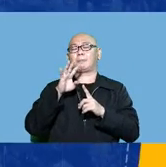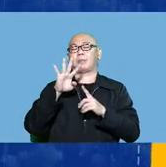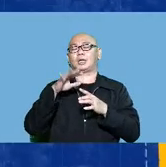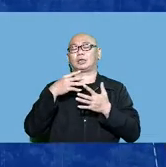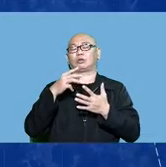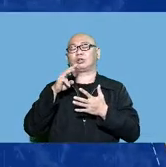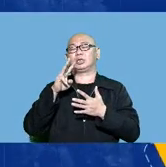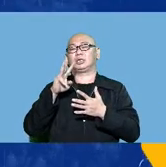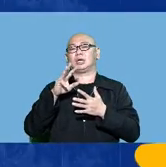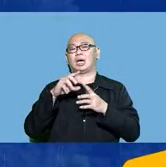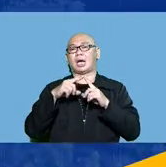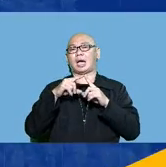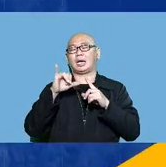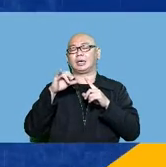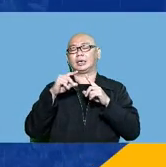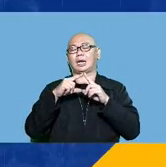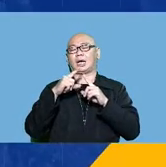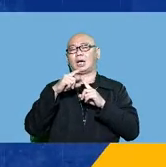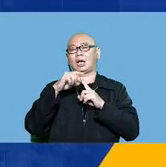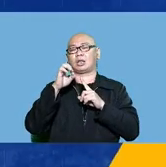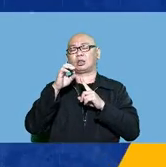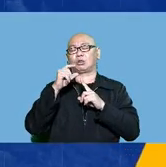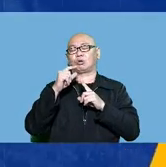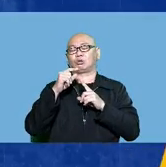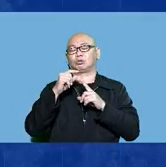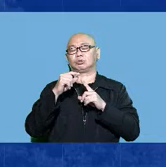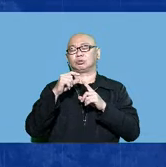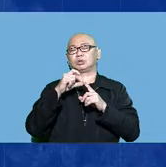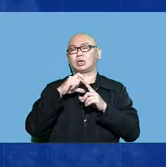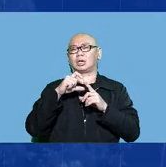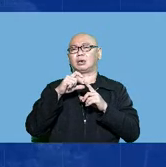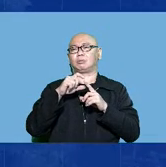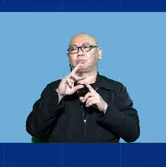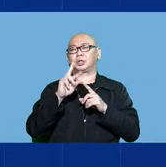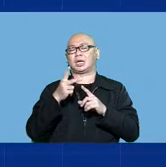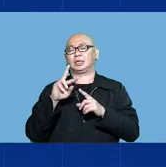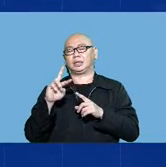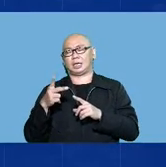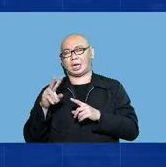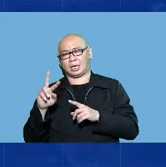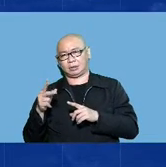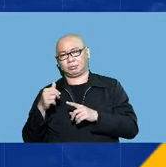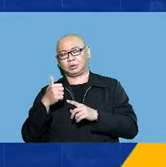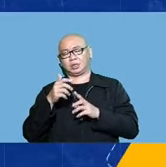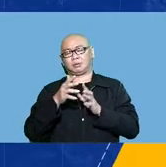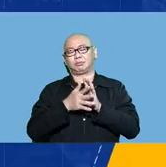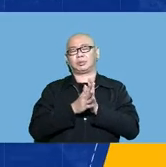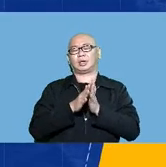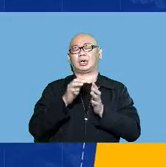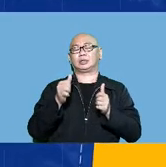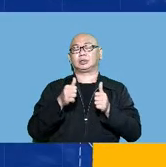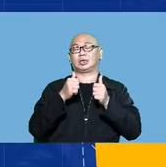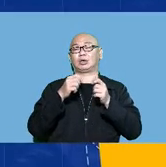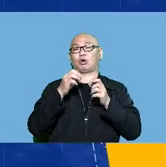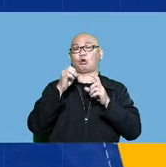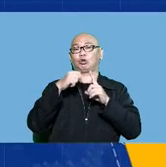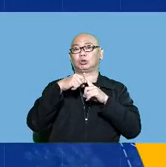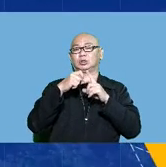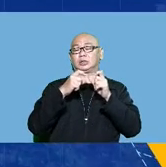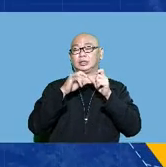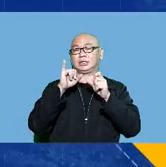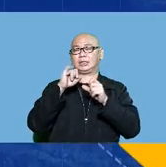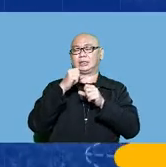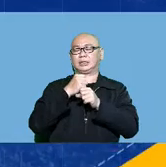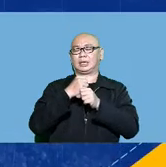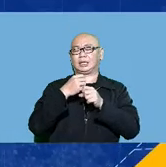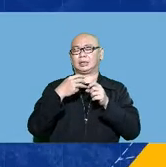atau 3 aerator secara simultan, sehingga akan menghasilkan oksigen atau gelembung udara yang